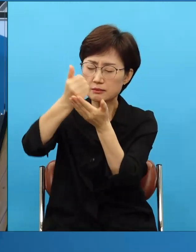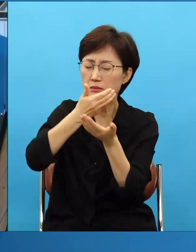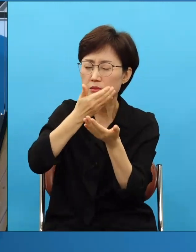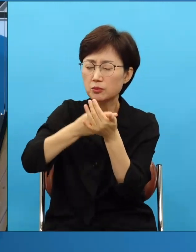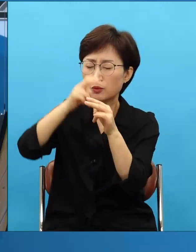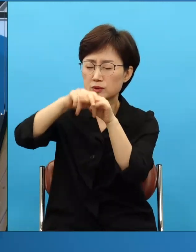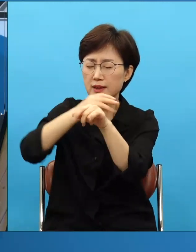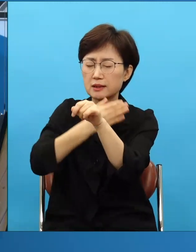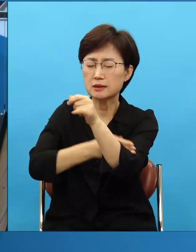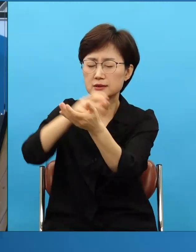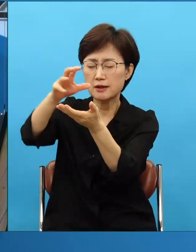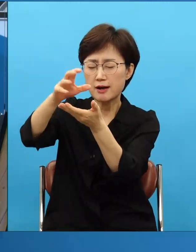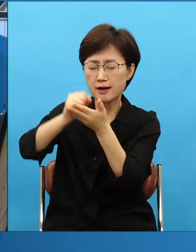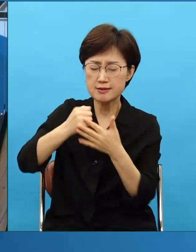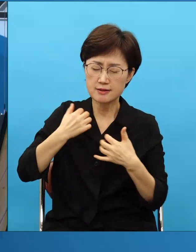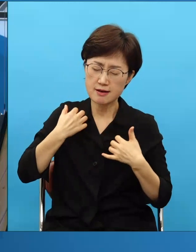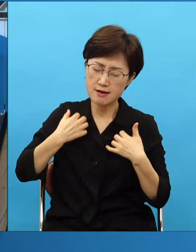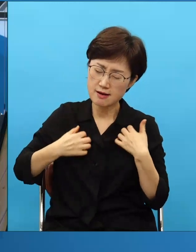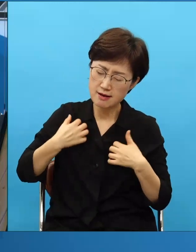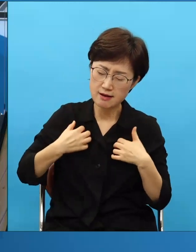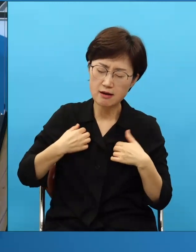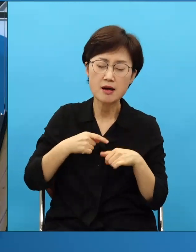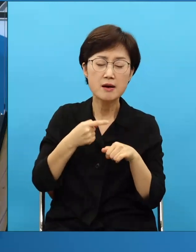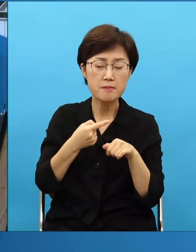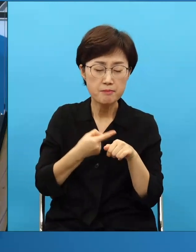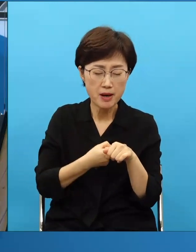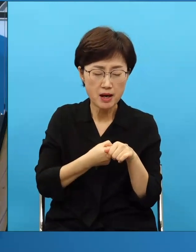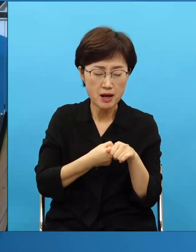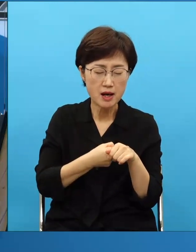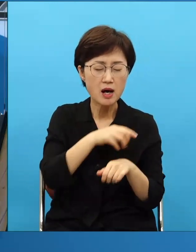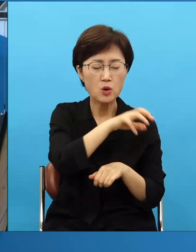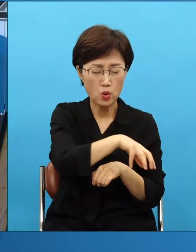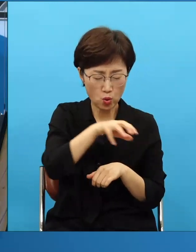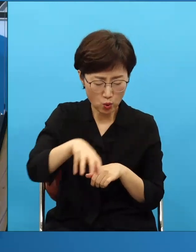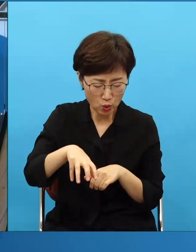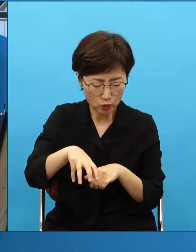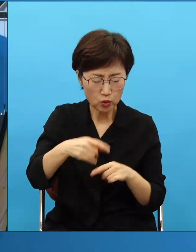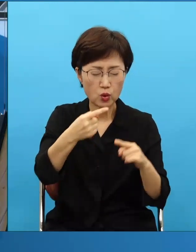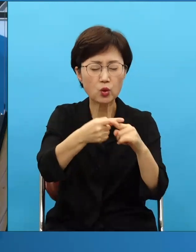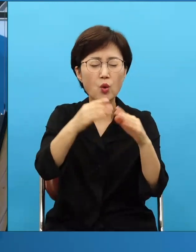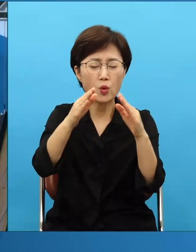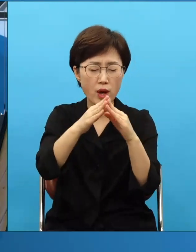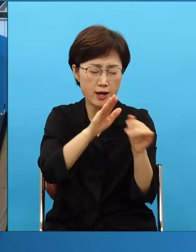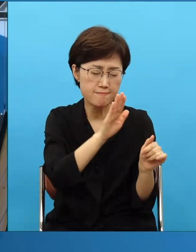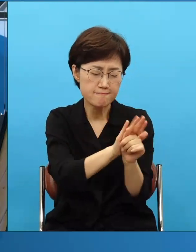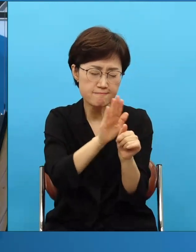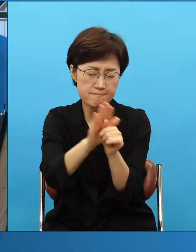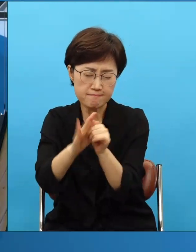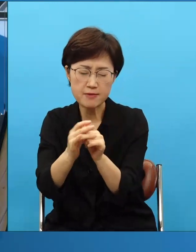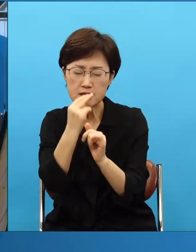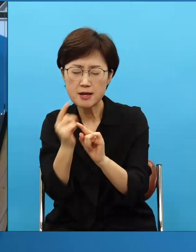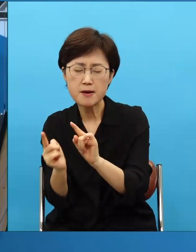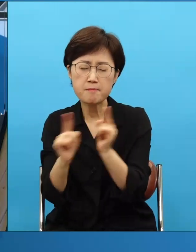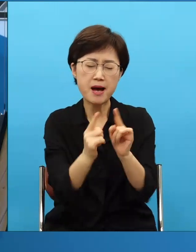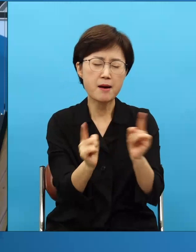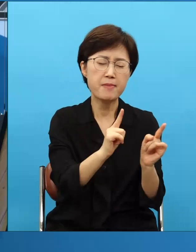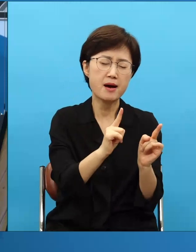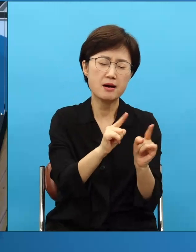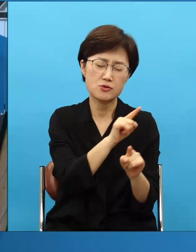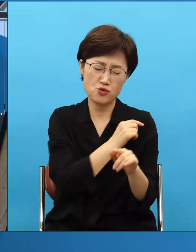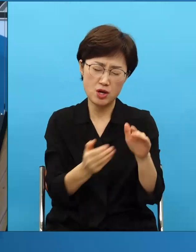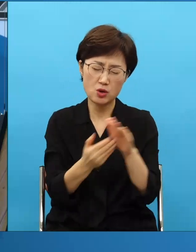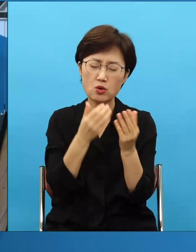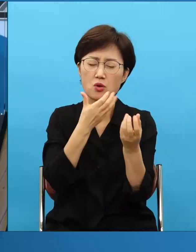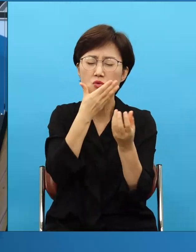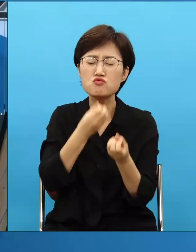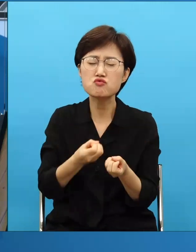살리는 전무후무한 응답이 보여지는 새해가 되게 하옵소서. Let this be a new year in which we discover the answer of only Christ in every situation